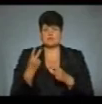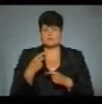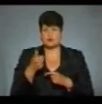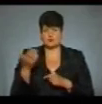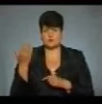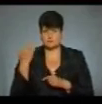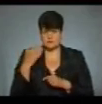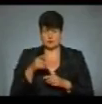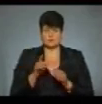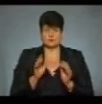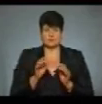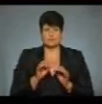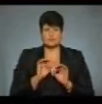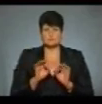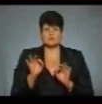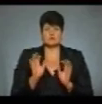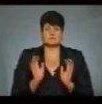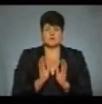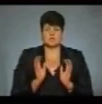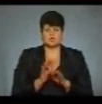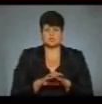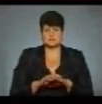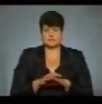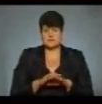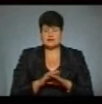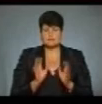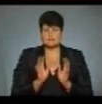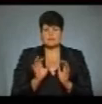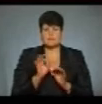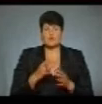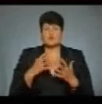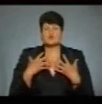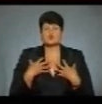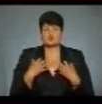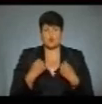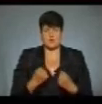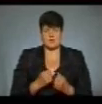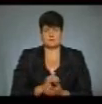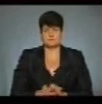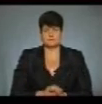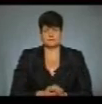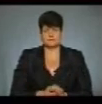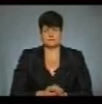учасники пропагують збереження навколишнього середовища і піклування про здоров'я, повідомив Роман Рудий.